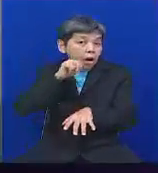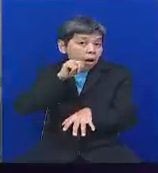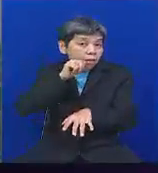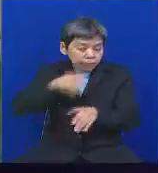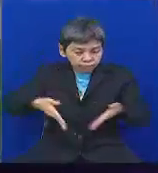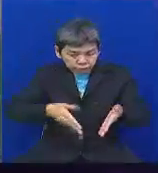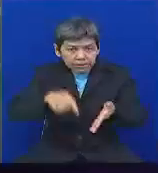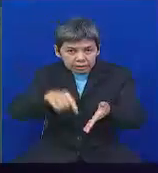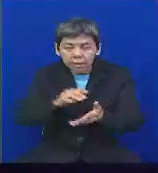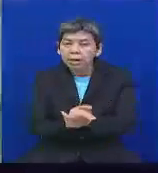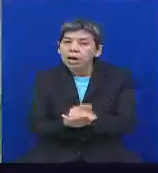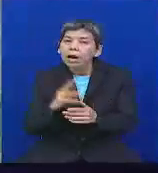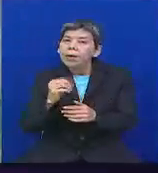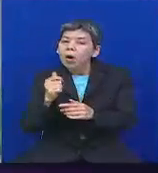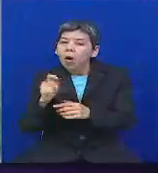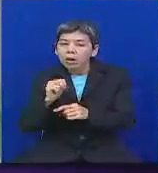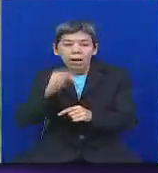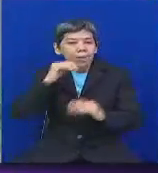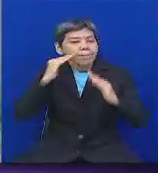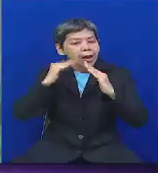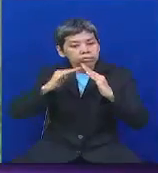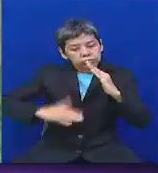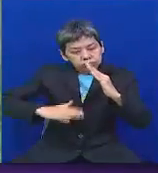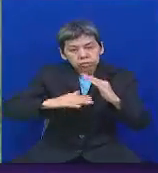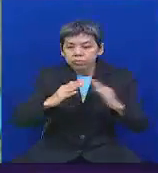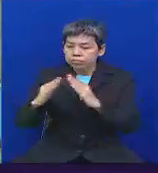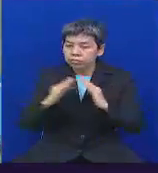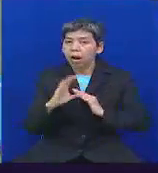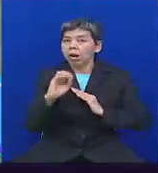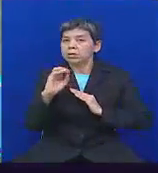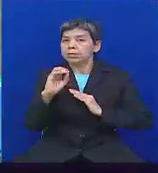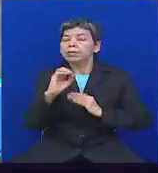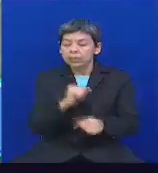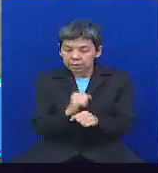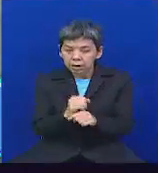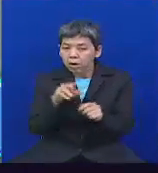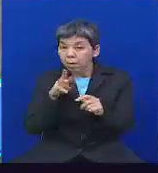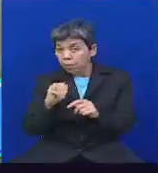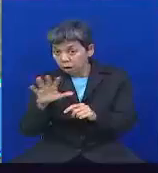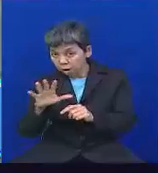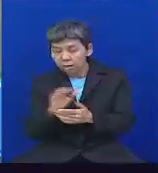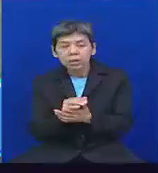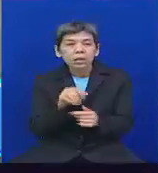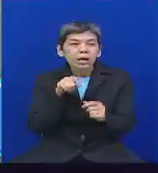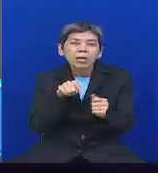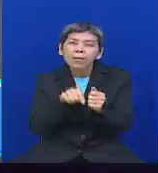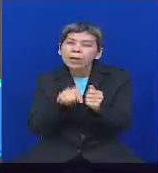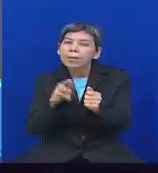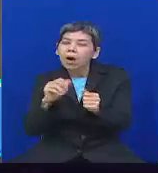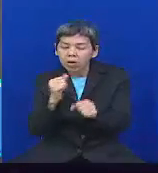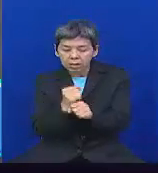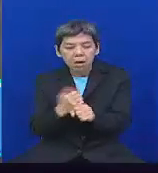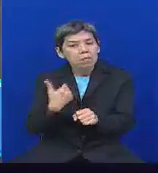และลำน้ำแม่อ่อนล้นเข้าท่วมบ้านเรือนประชาชนกว่า50หลังที่บ้านป่าตานหมู่5ตำบลอ่อนกลางอำเภอแม่อ่อนรว